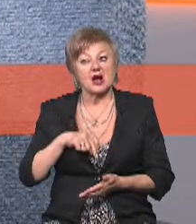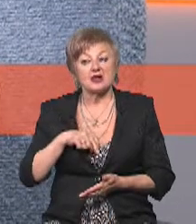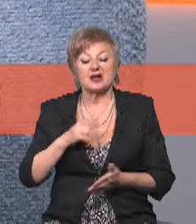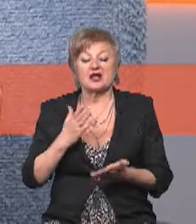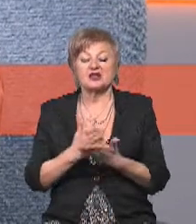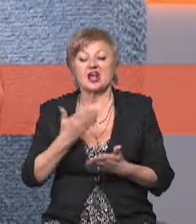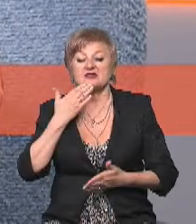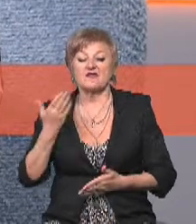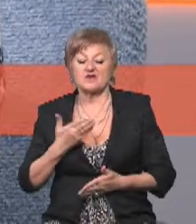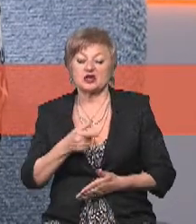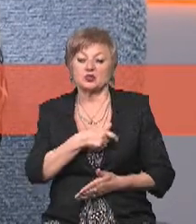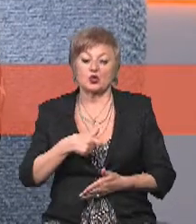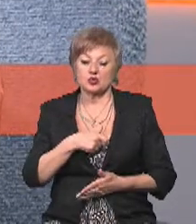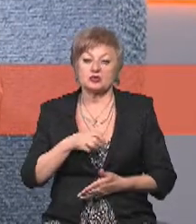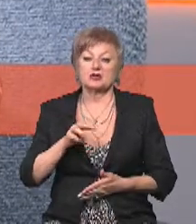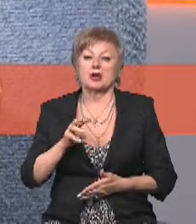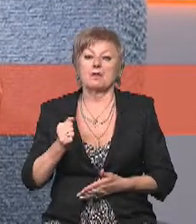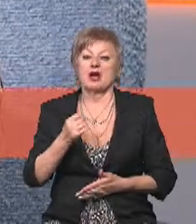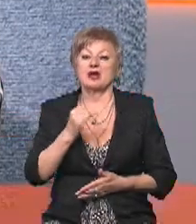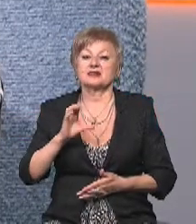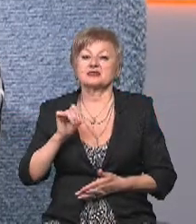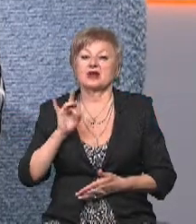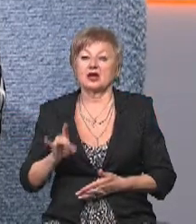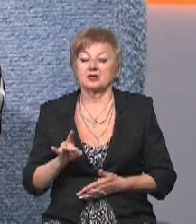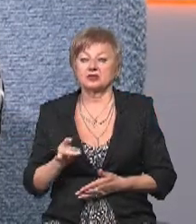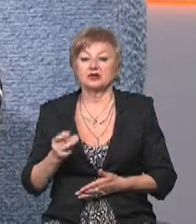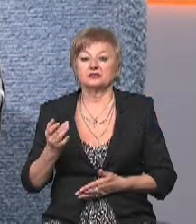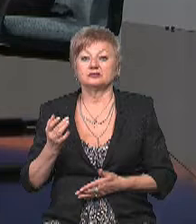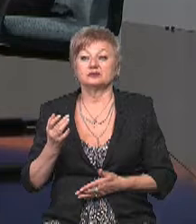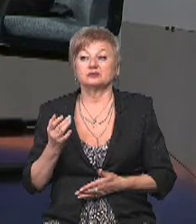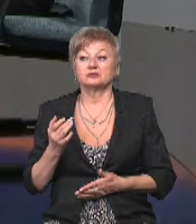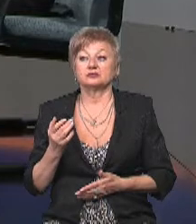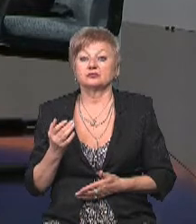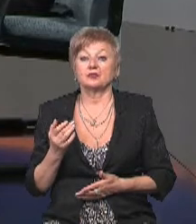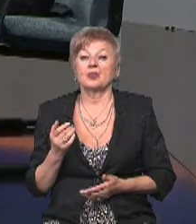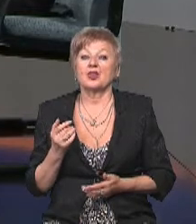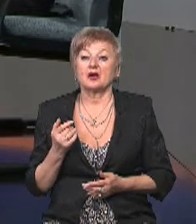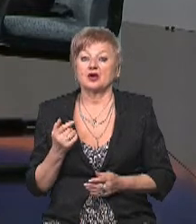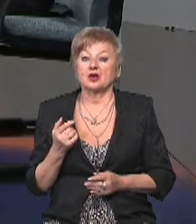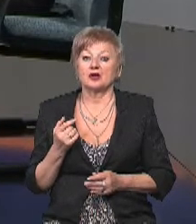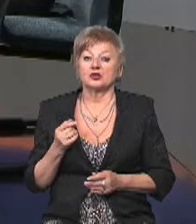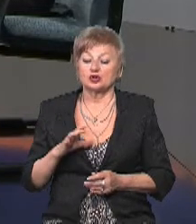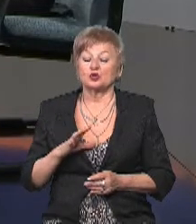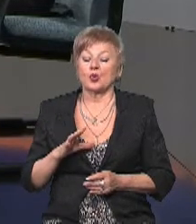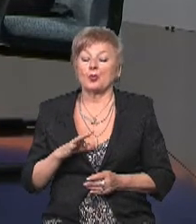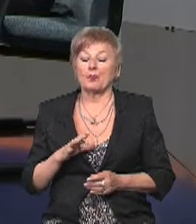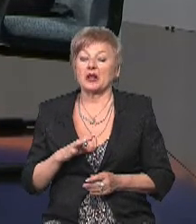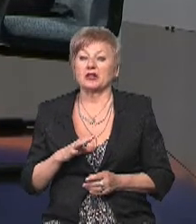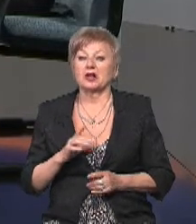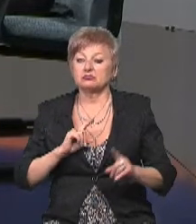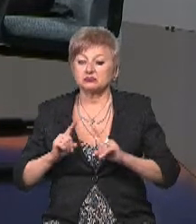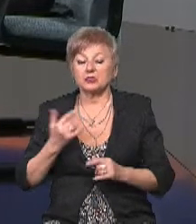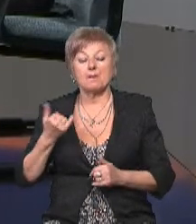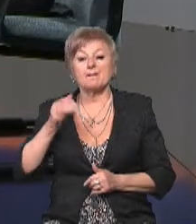депутата обласної ради Дмитра Майстра на нещодавній сесії обласної ради, що відбулася буквально кілька днів тому.